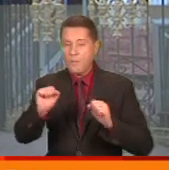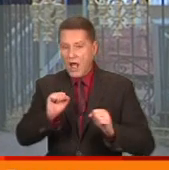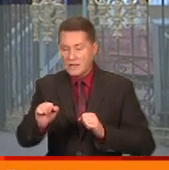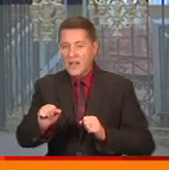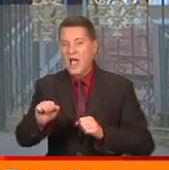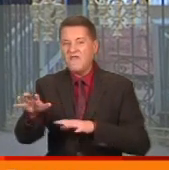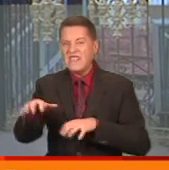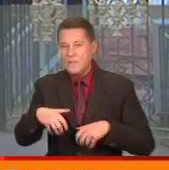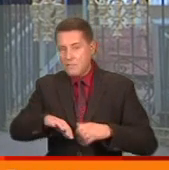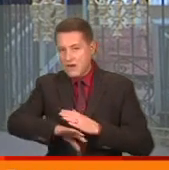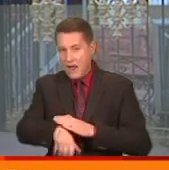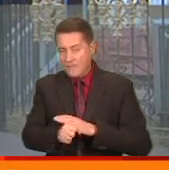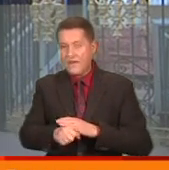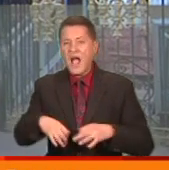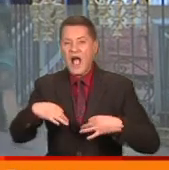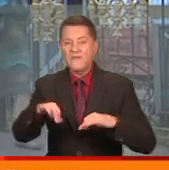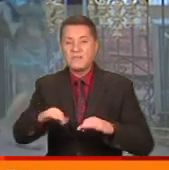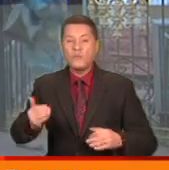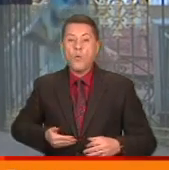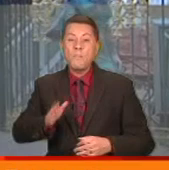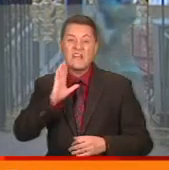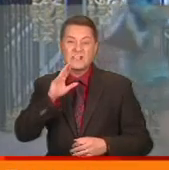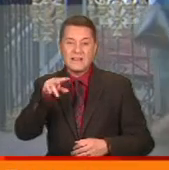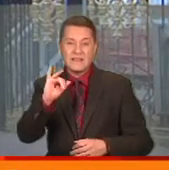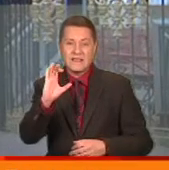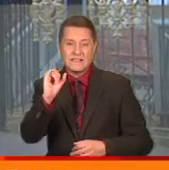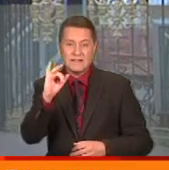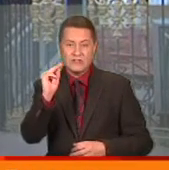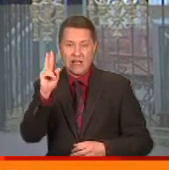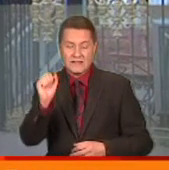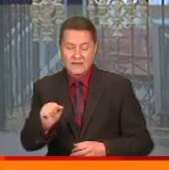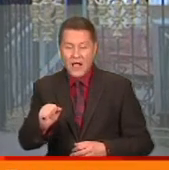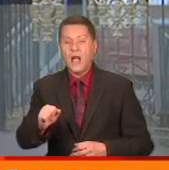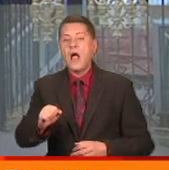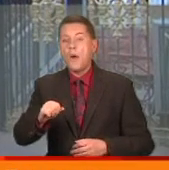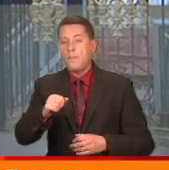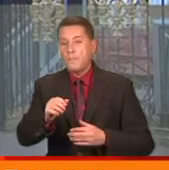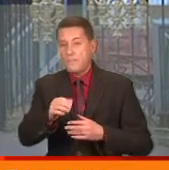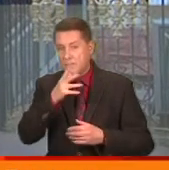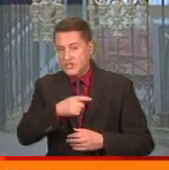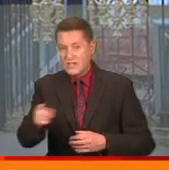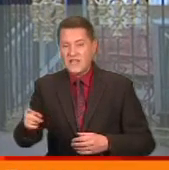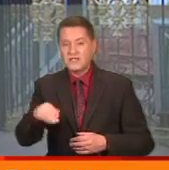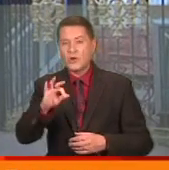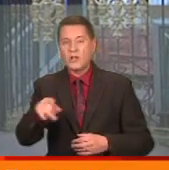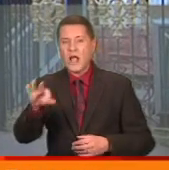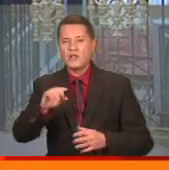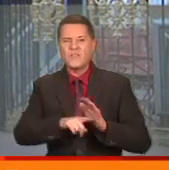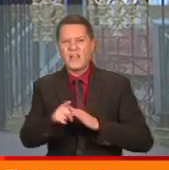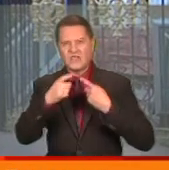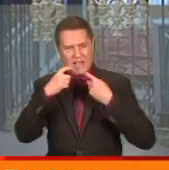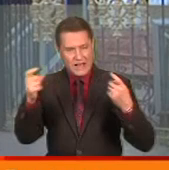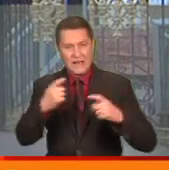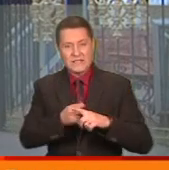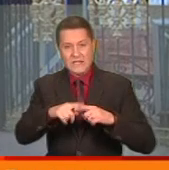відібрав автівку в мешканки Лисичанська. Але під час допиту торнадівці знову зірвалися на крик, тож і цей